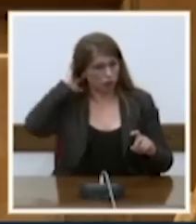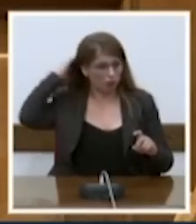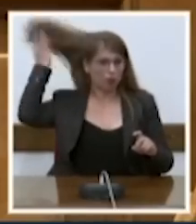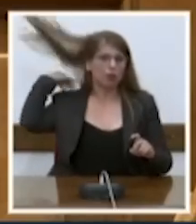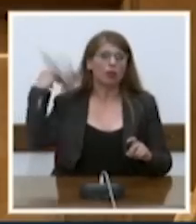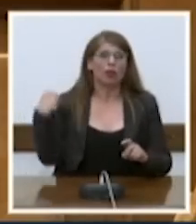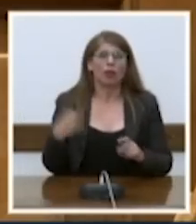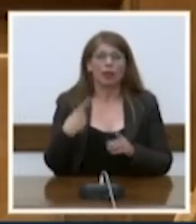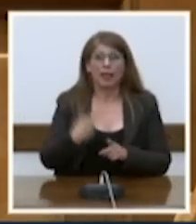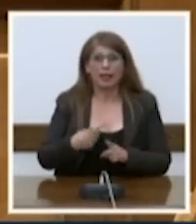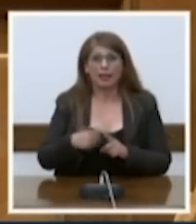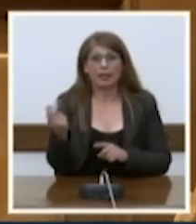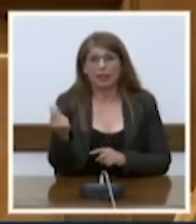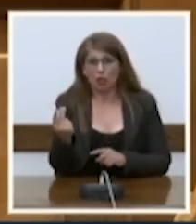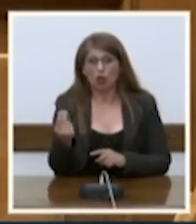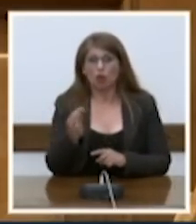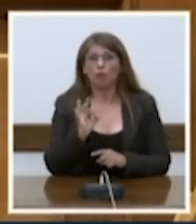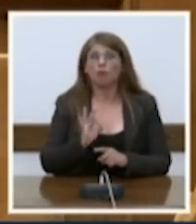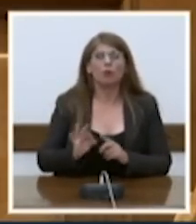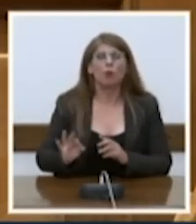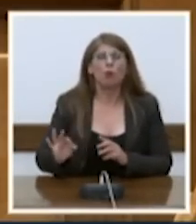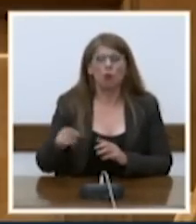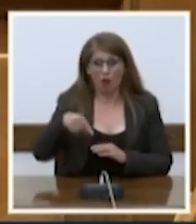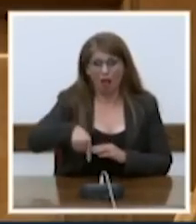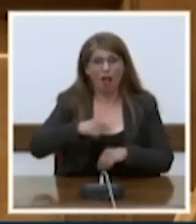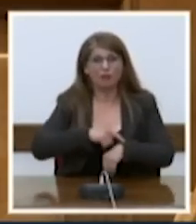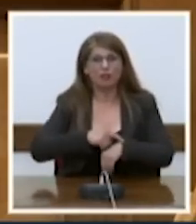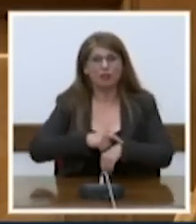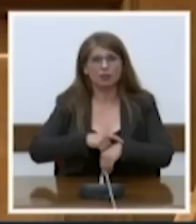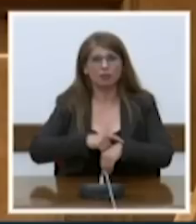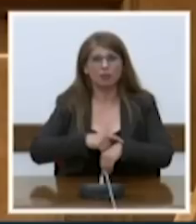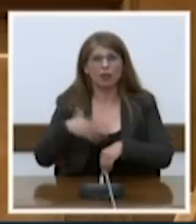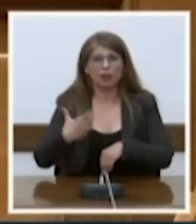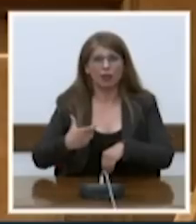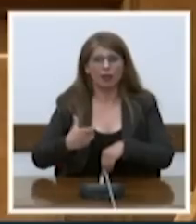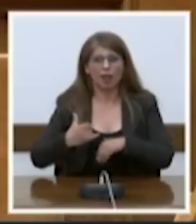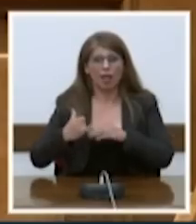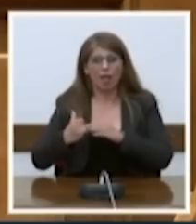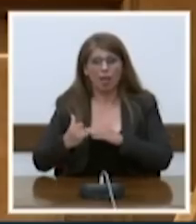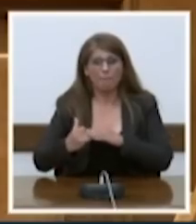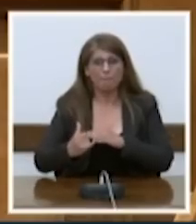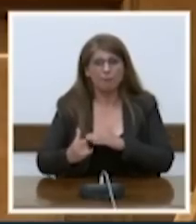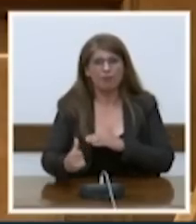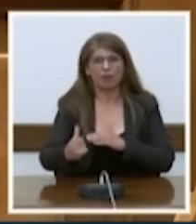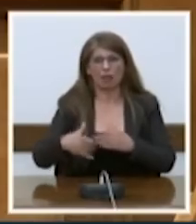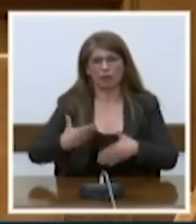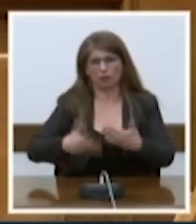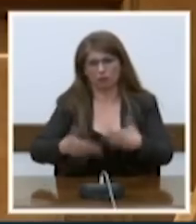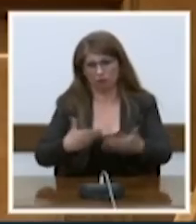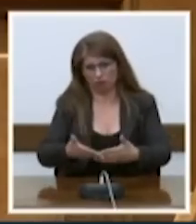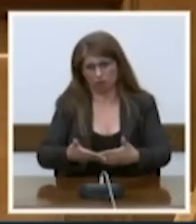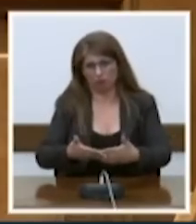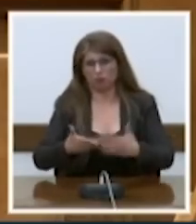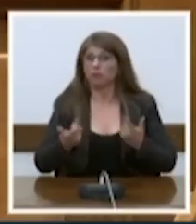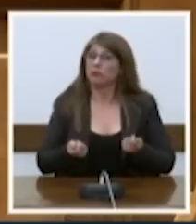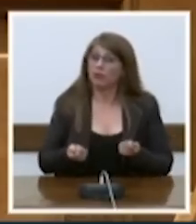οικονομία βρίσκεται ήδη σε πορεία επιβράδυνσης. Και τι θα γίνει